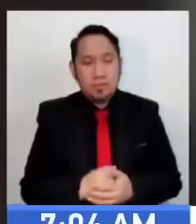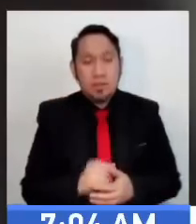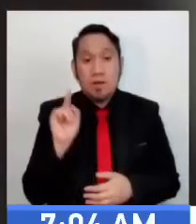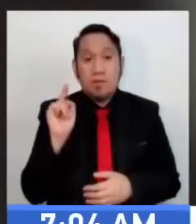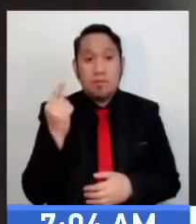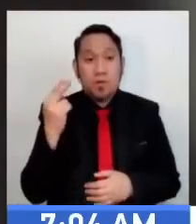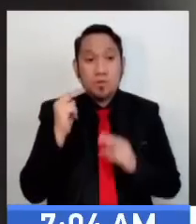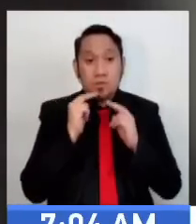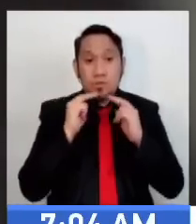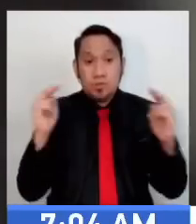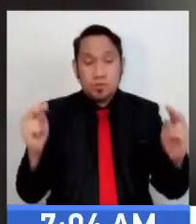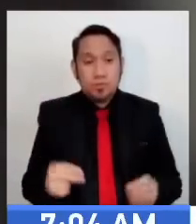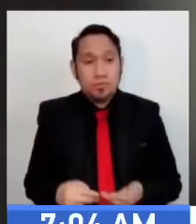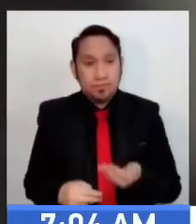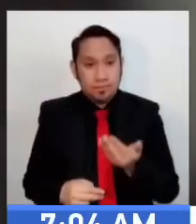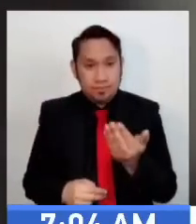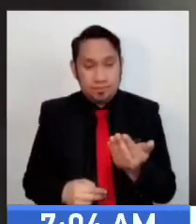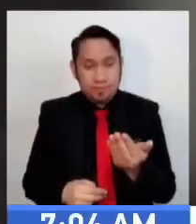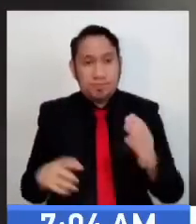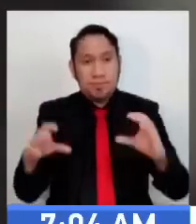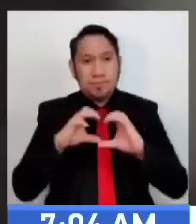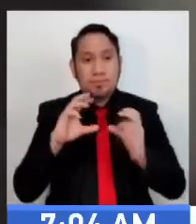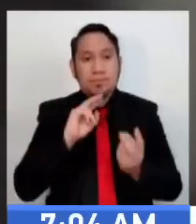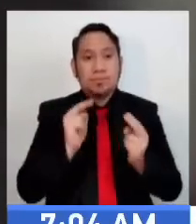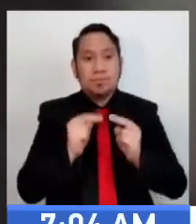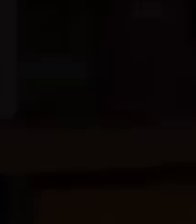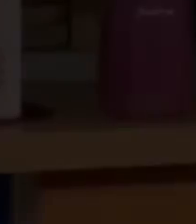James Agustin para sa GMA Integrated News.